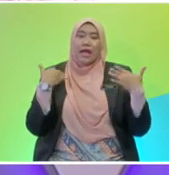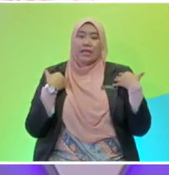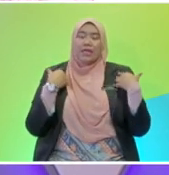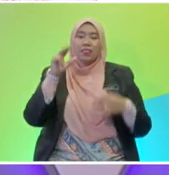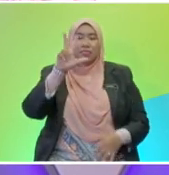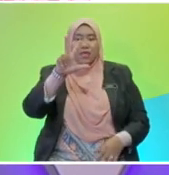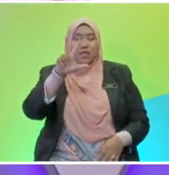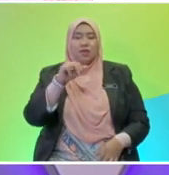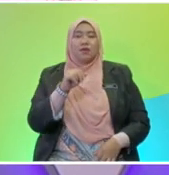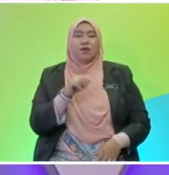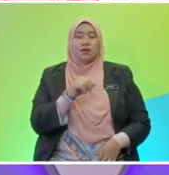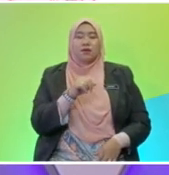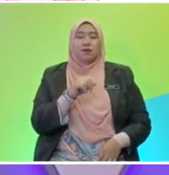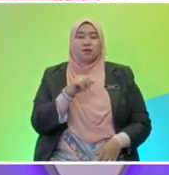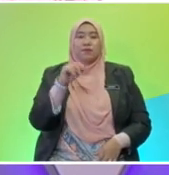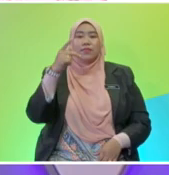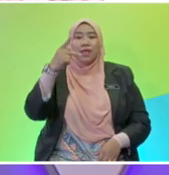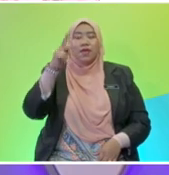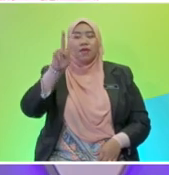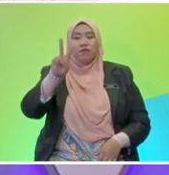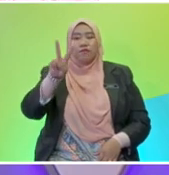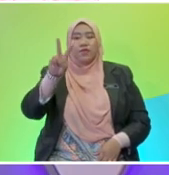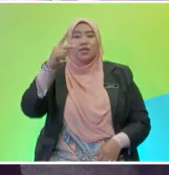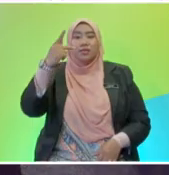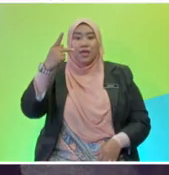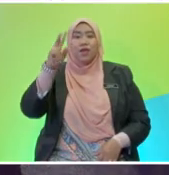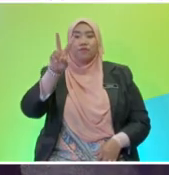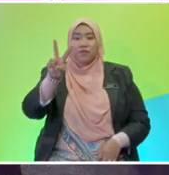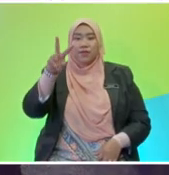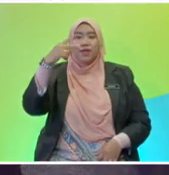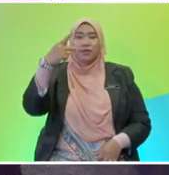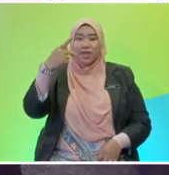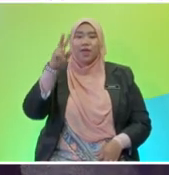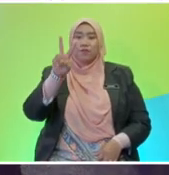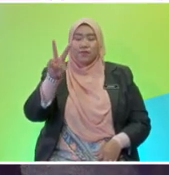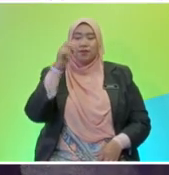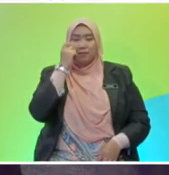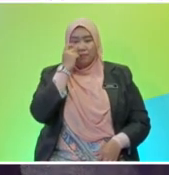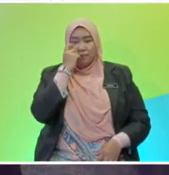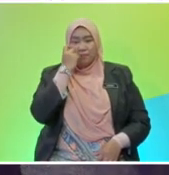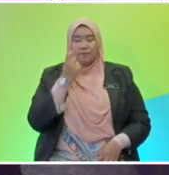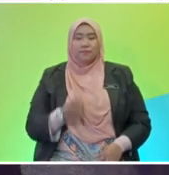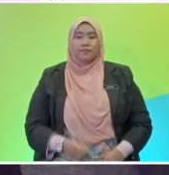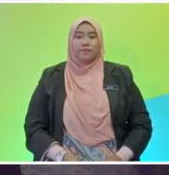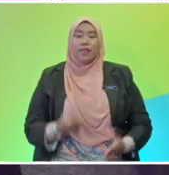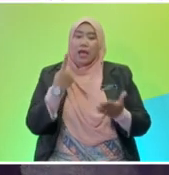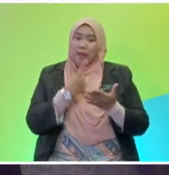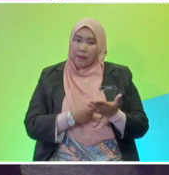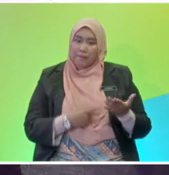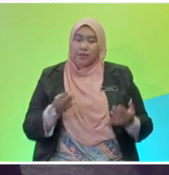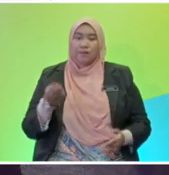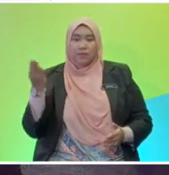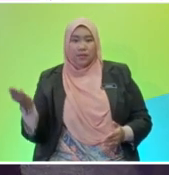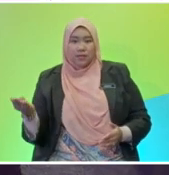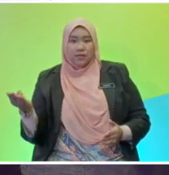suku kata terbuka suku kata terbuka yang